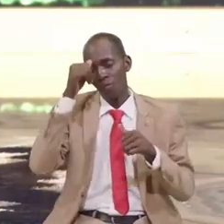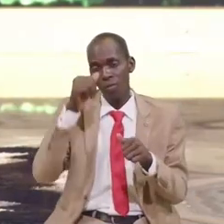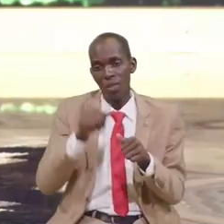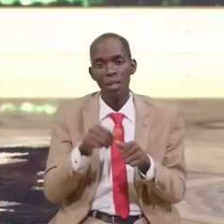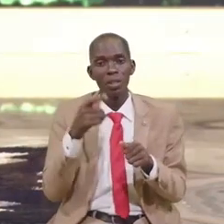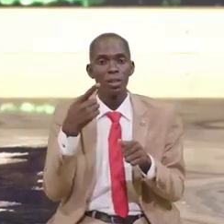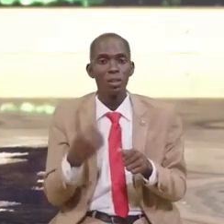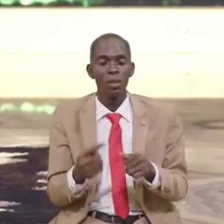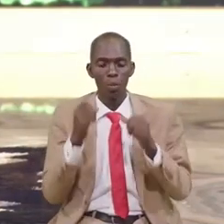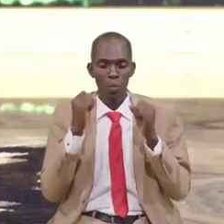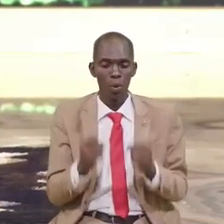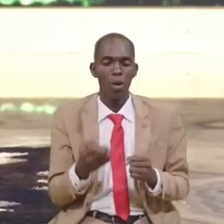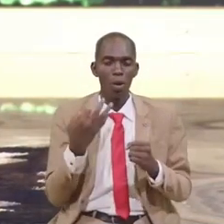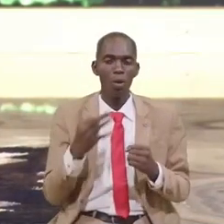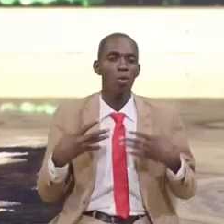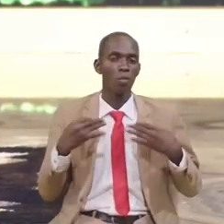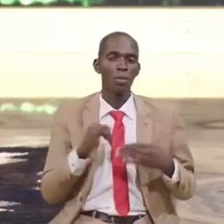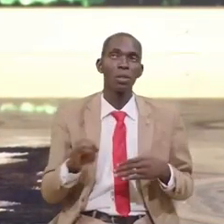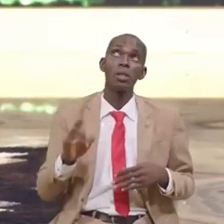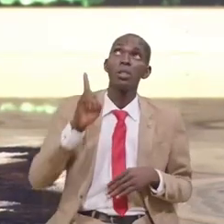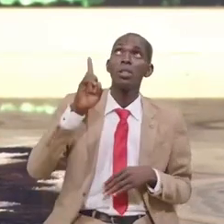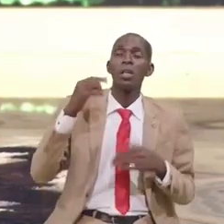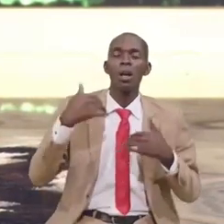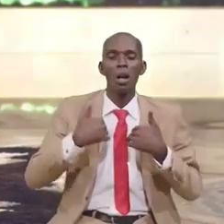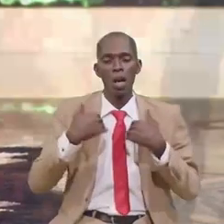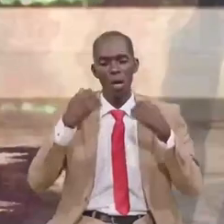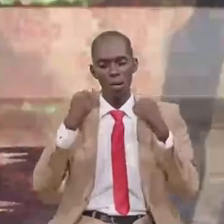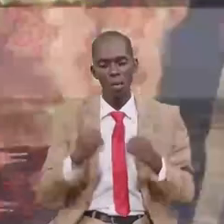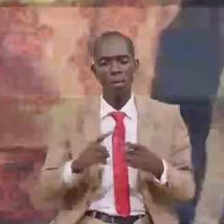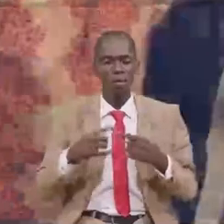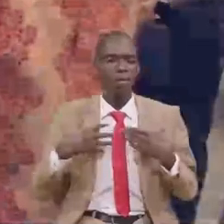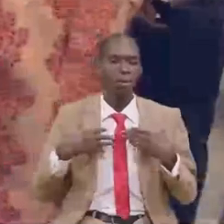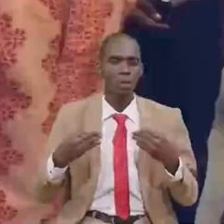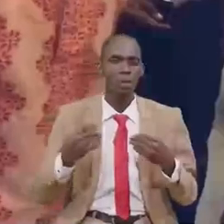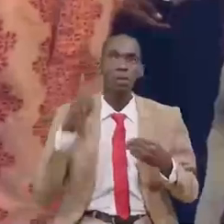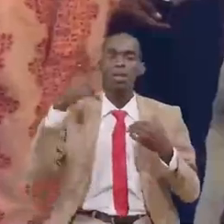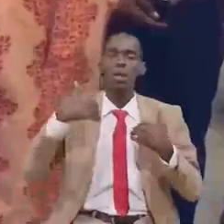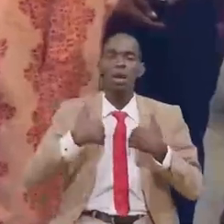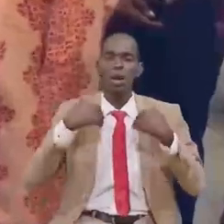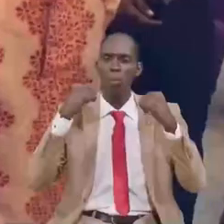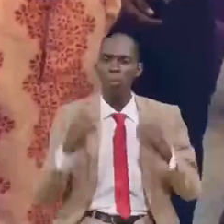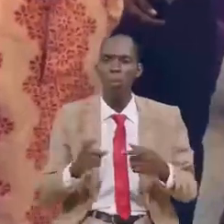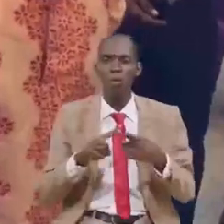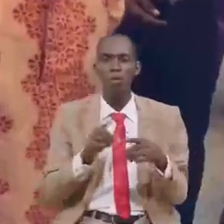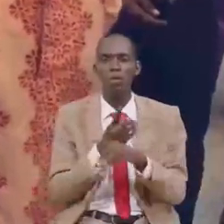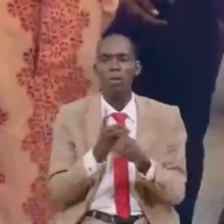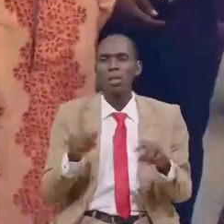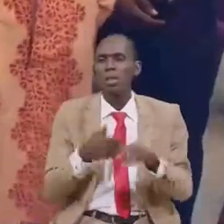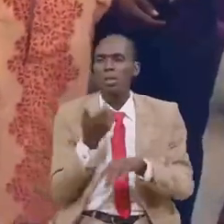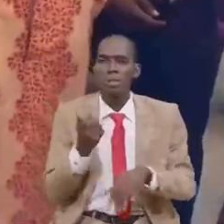il a la puissance de guérison, la puissance pour guérir, pour délivrer. Toutes les fois qu'on vient en